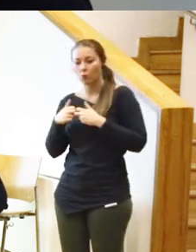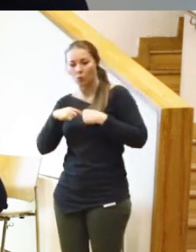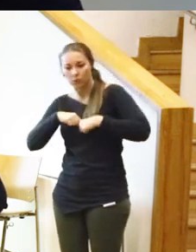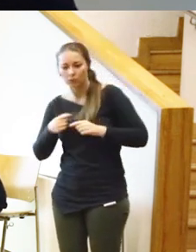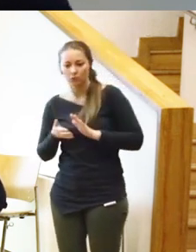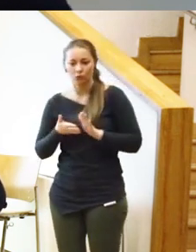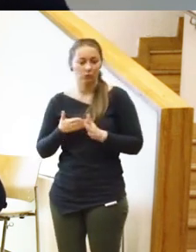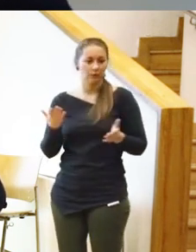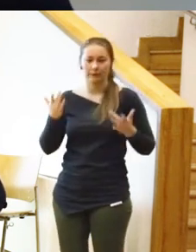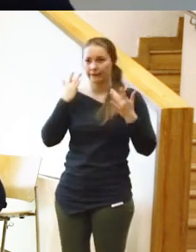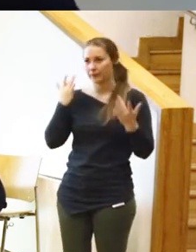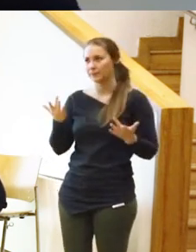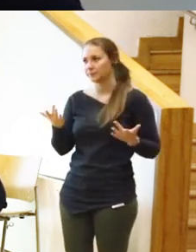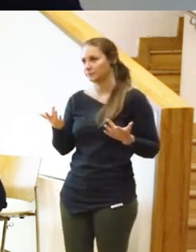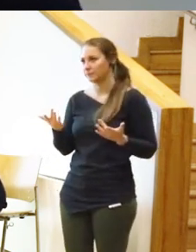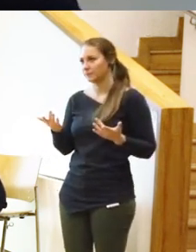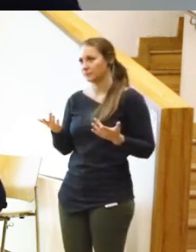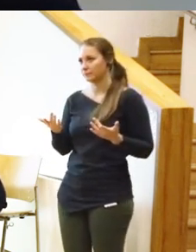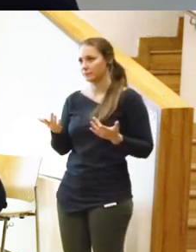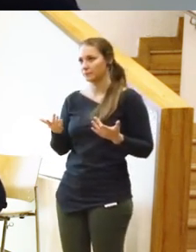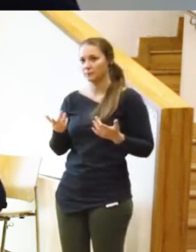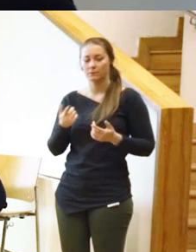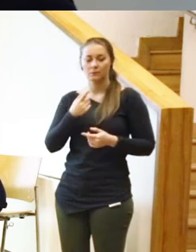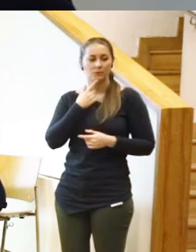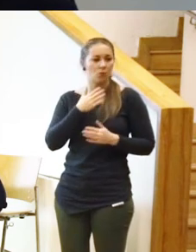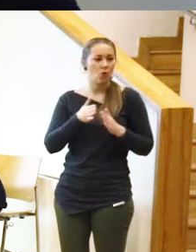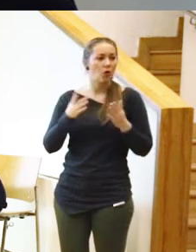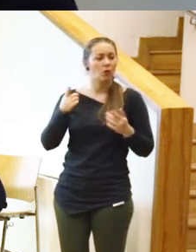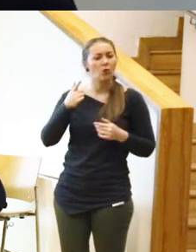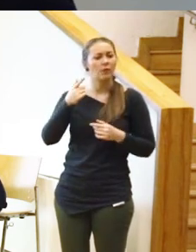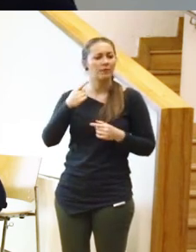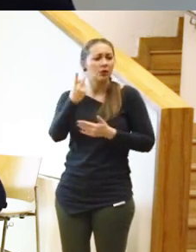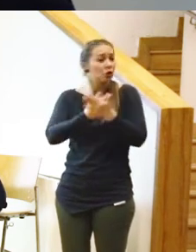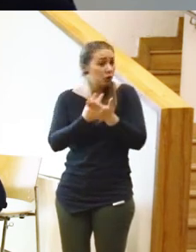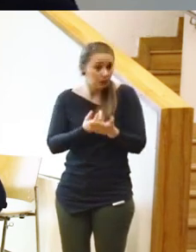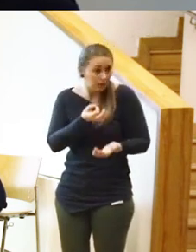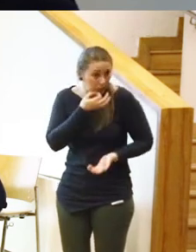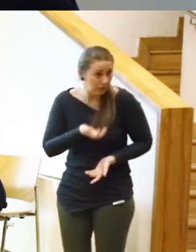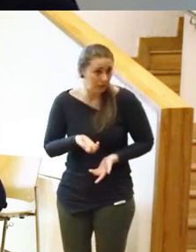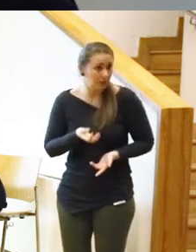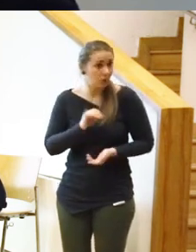třeba ta, teď to nazvu jako funkční negramotnost, jakoby je vlastně jednou z nich.